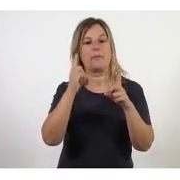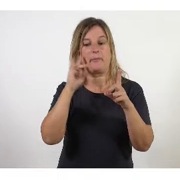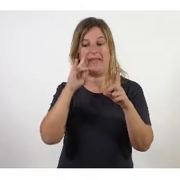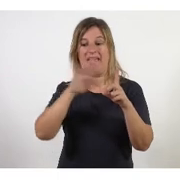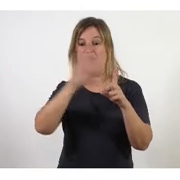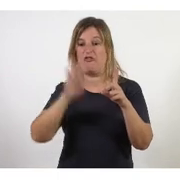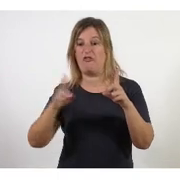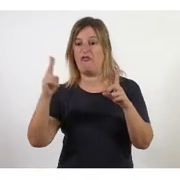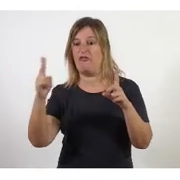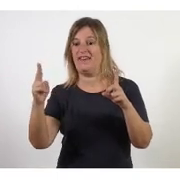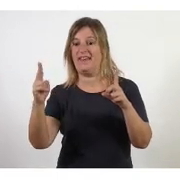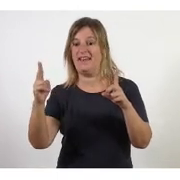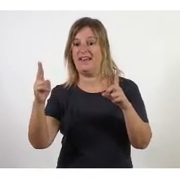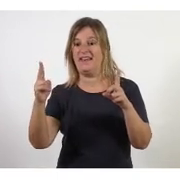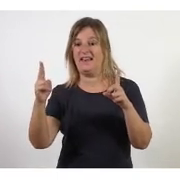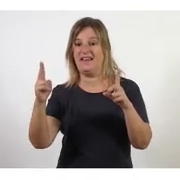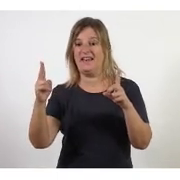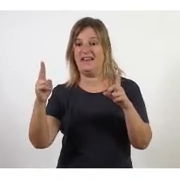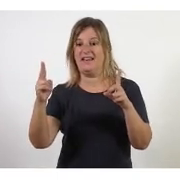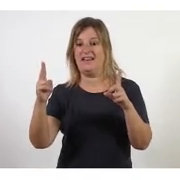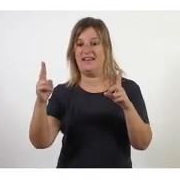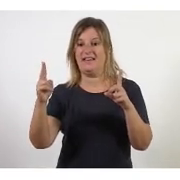és on acaba de dir, espero que s'hagi sentit bé,